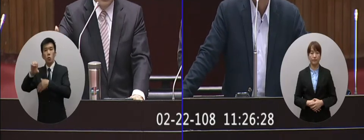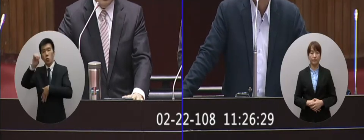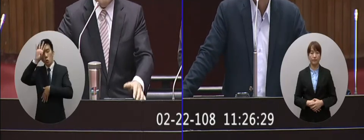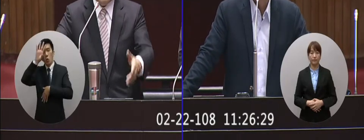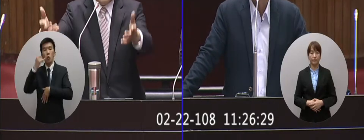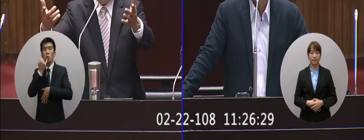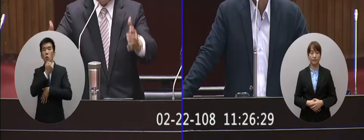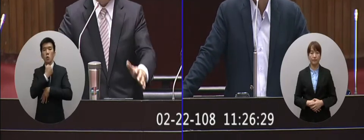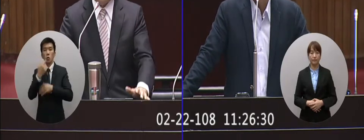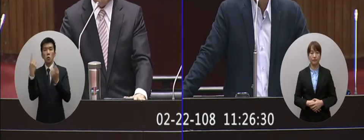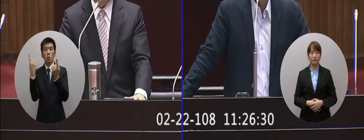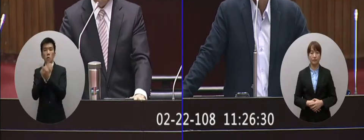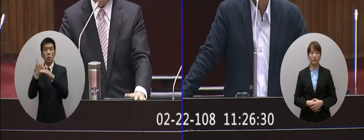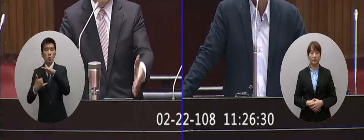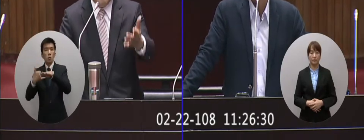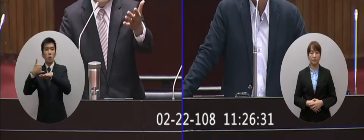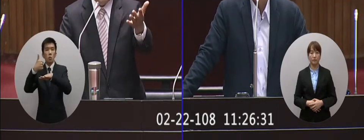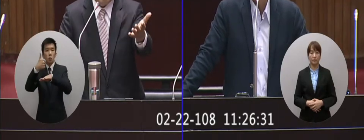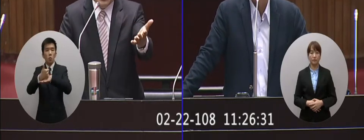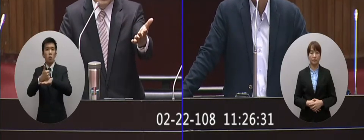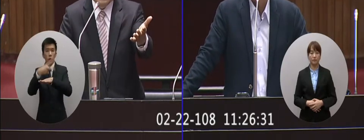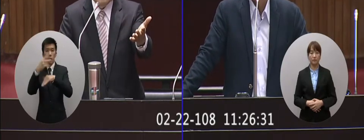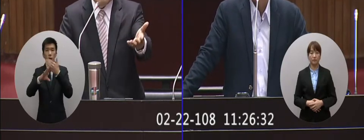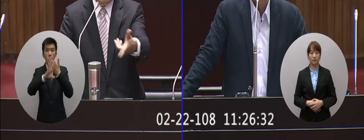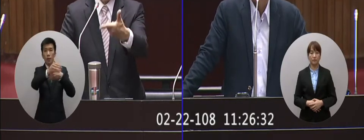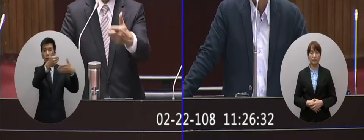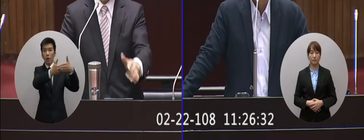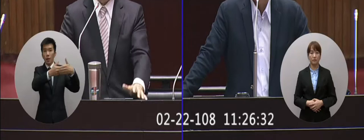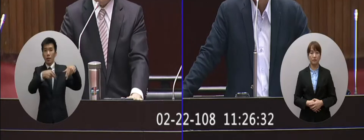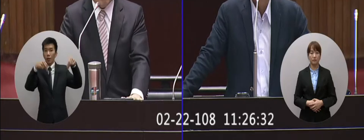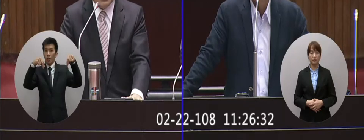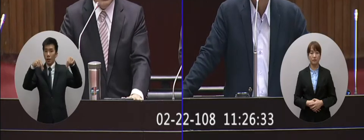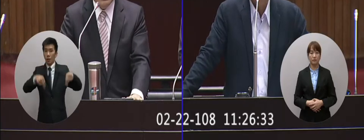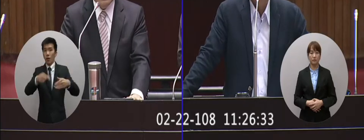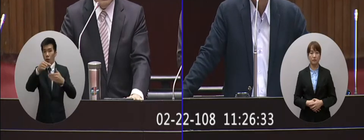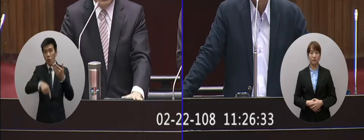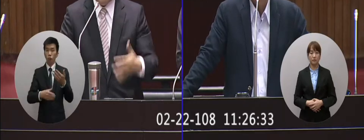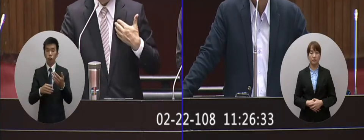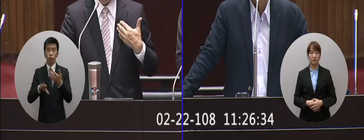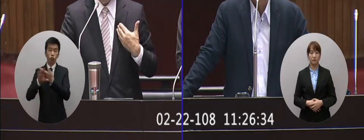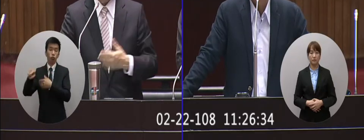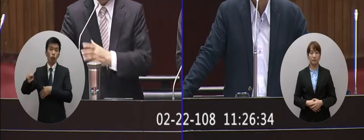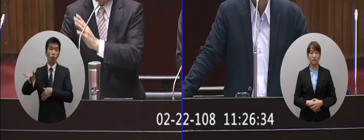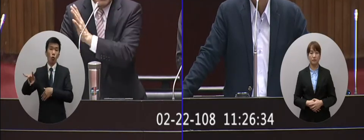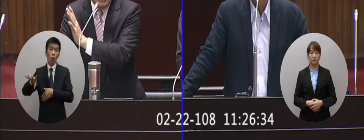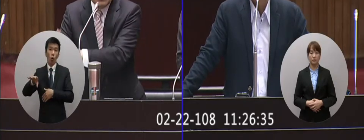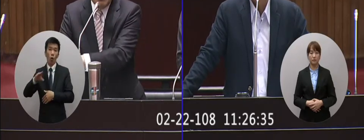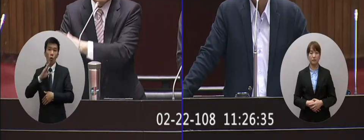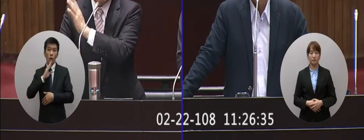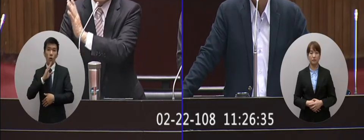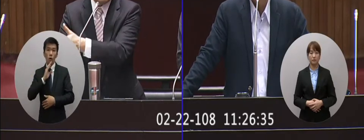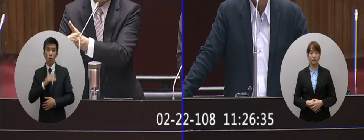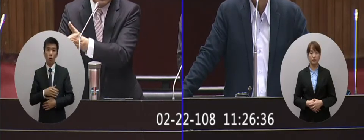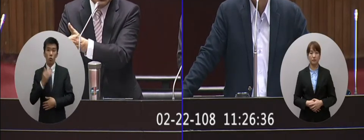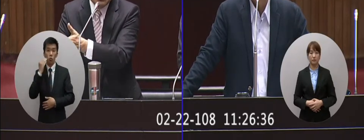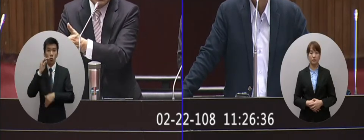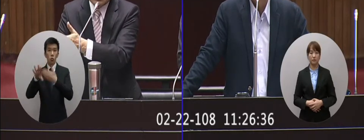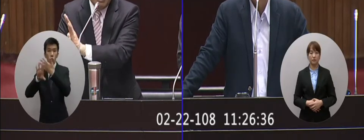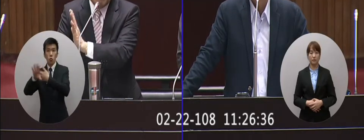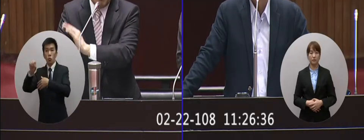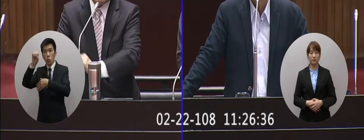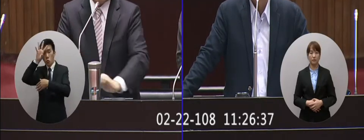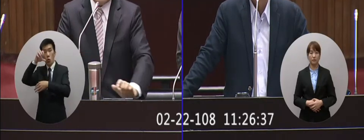倒转来，伊要去甲中国签和平协议，唔啊，就违反党啊。啊，咱对别个党伊要安怎